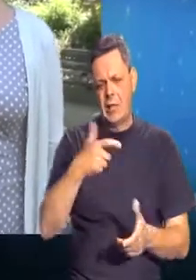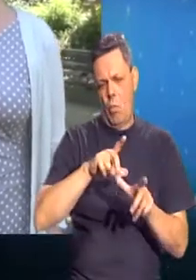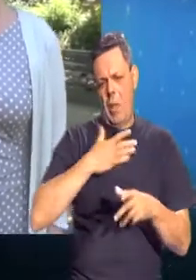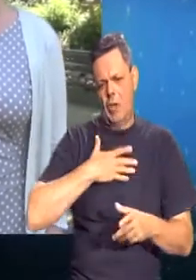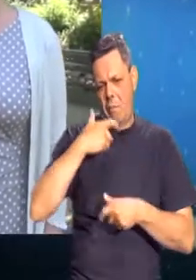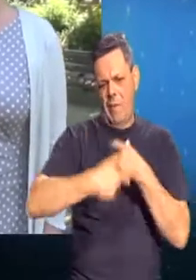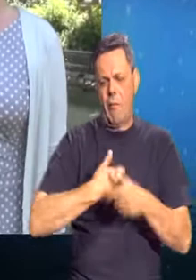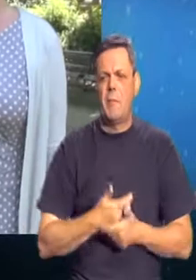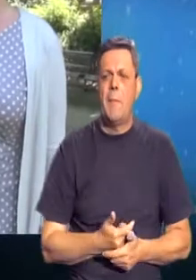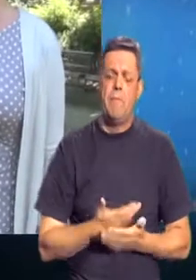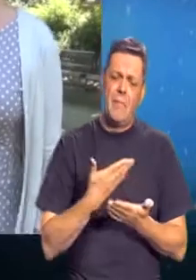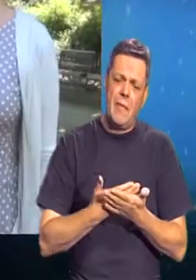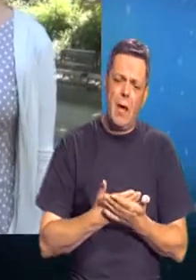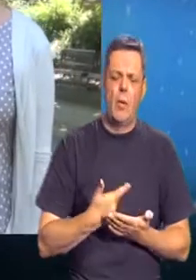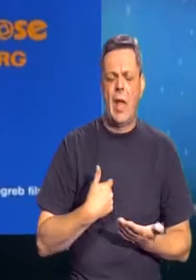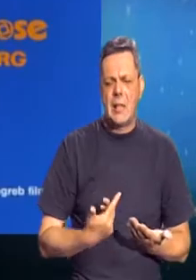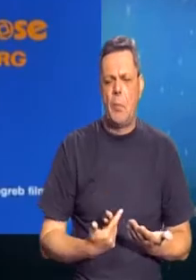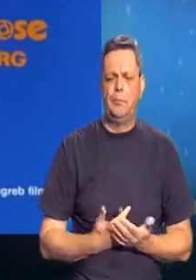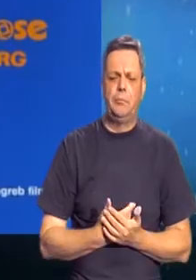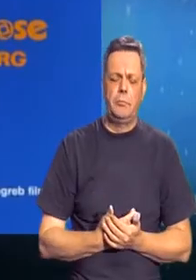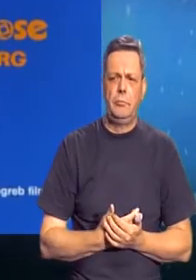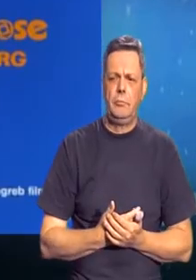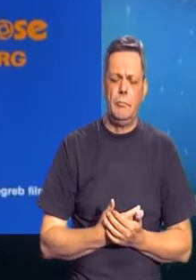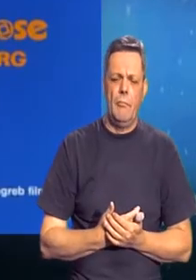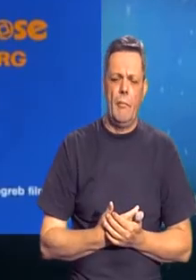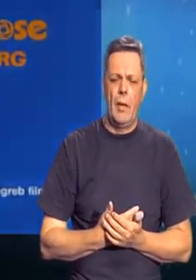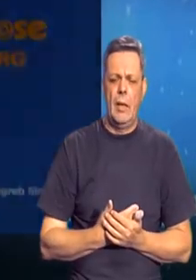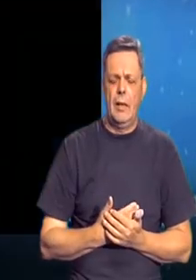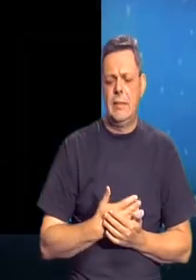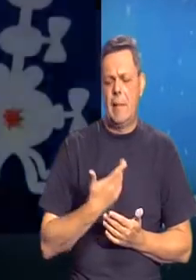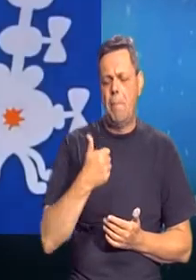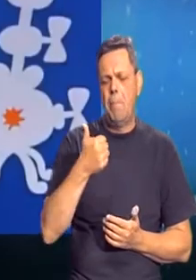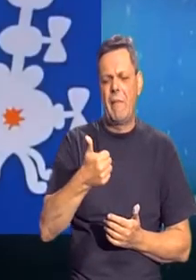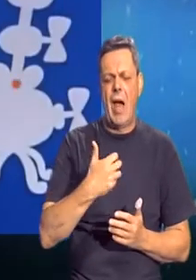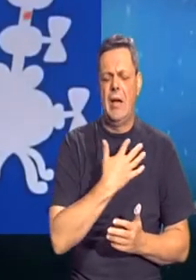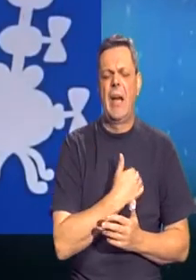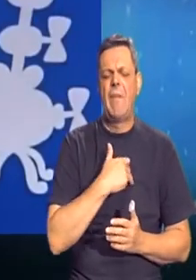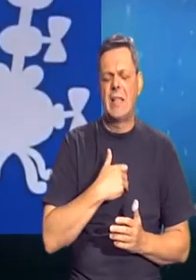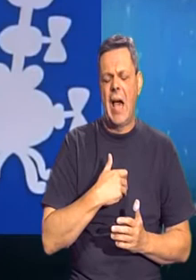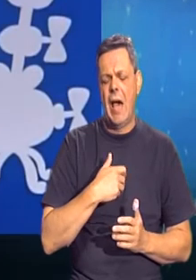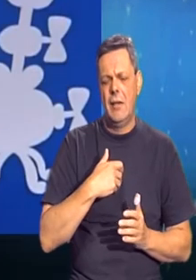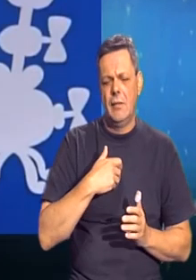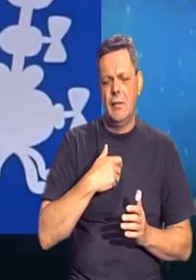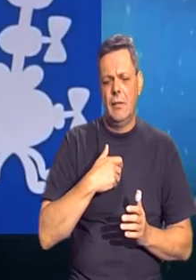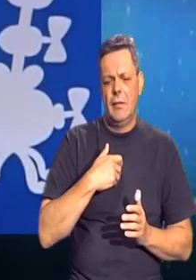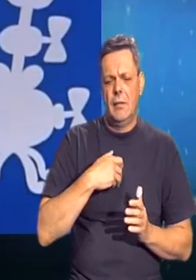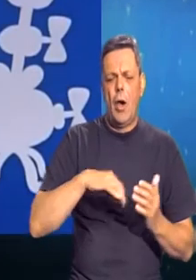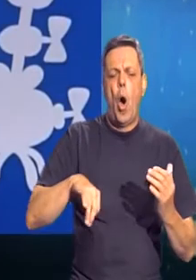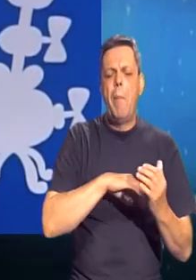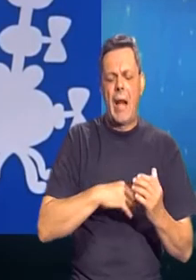u filmovima. Na način da smo, recimo, Zaplet iz prve hrvatske opere Ljubav i zloba